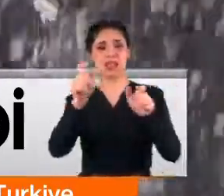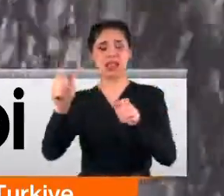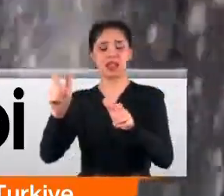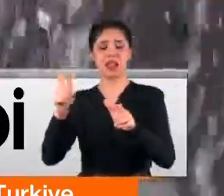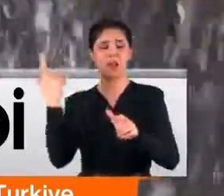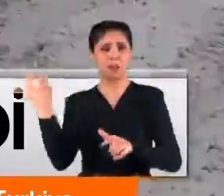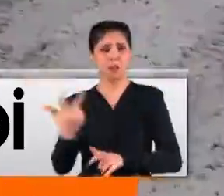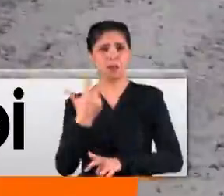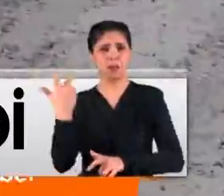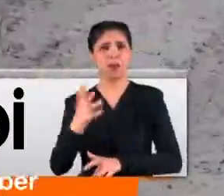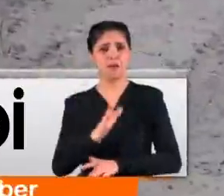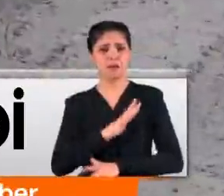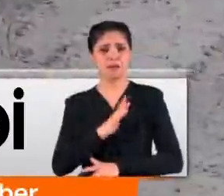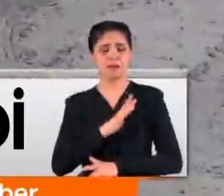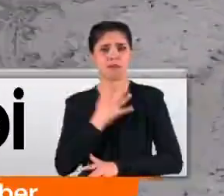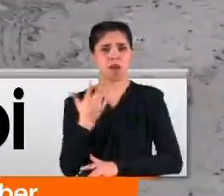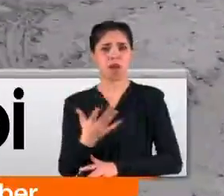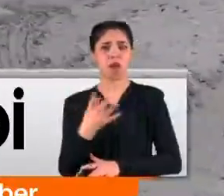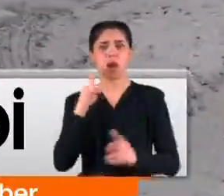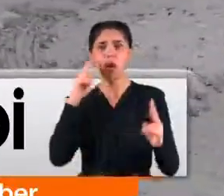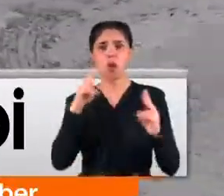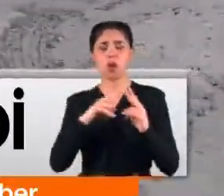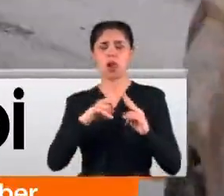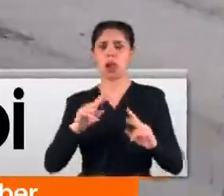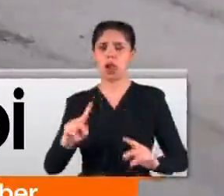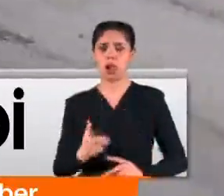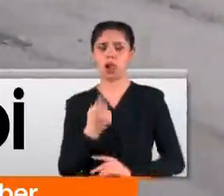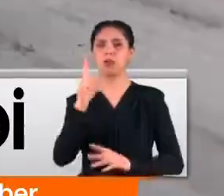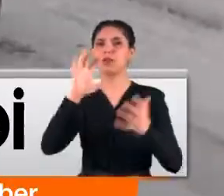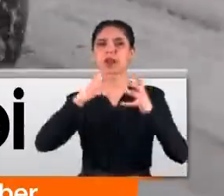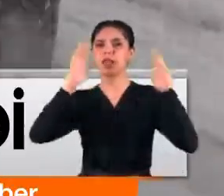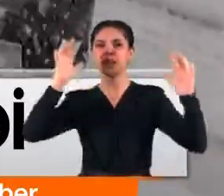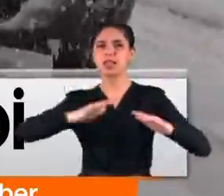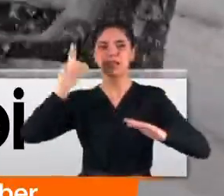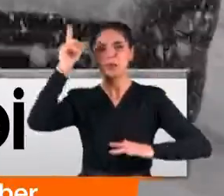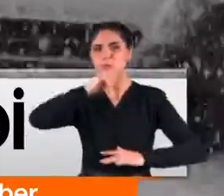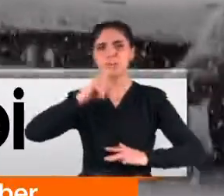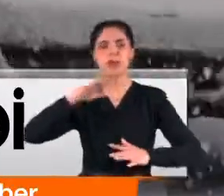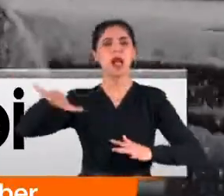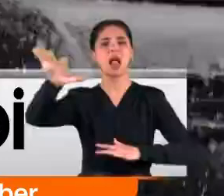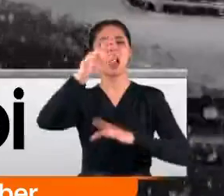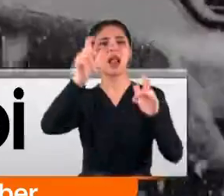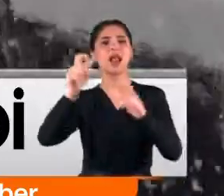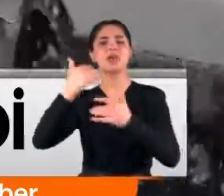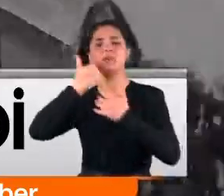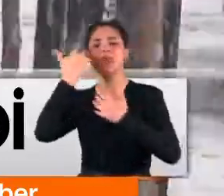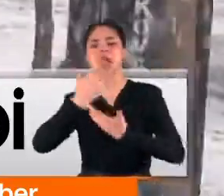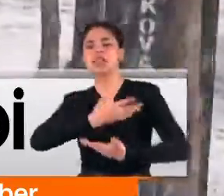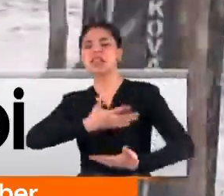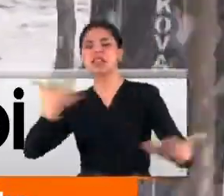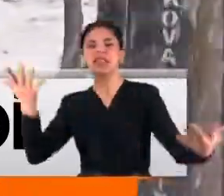öylesine şiddetli yağdı ki deyim yerinde göz gözü görmedi. Lapa lapa yağan kar sebebiyle her yer beyaz örtüyle